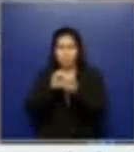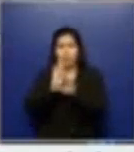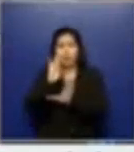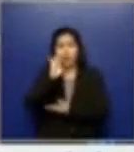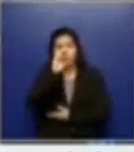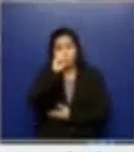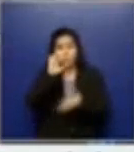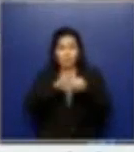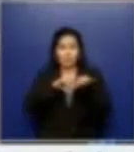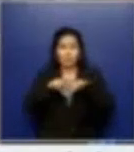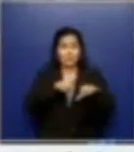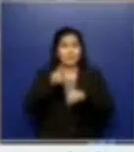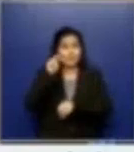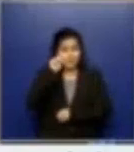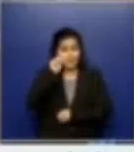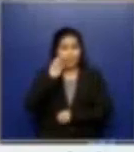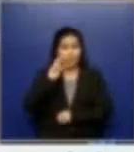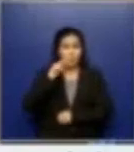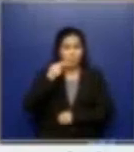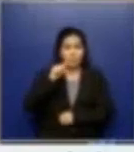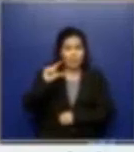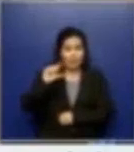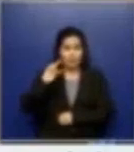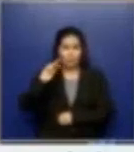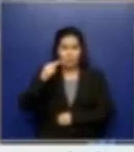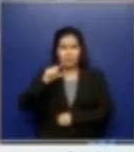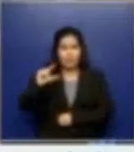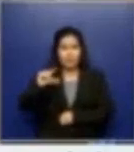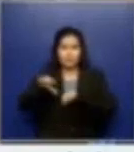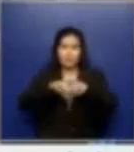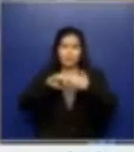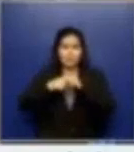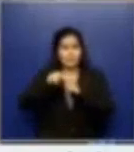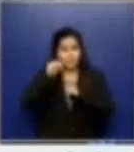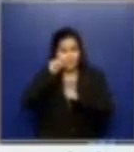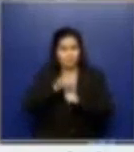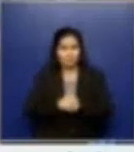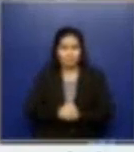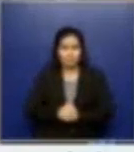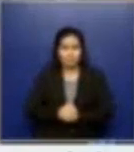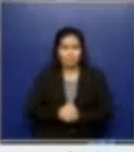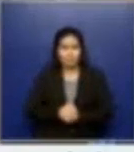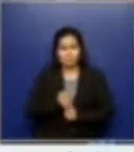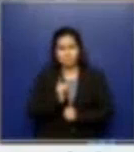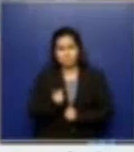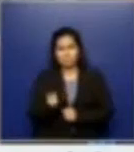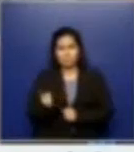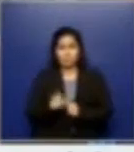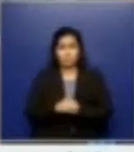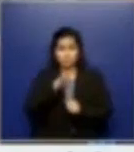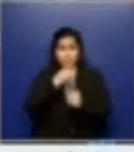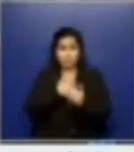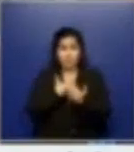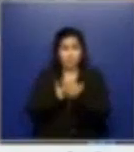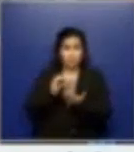การน้ำนะ60,000 ล้าน60,000 ล้าน60,000 ล้านอยู่อย่างนี้แหละไม่ไปไหนมาไหนอ่ะถ้าท่านจะลงทุนภาค